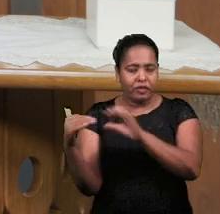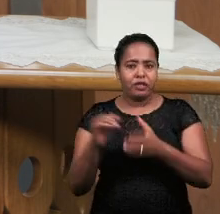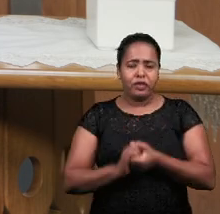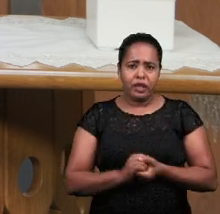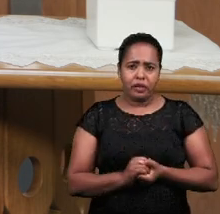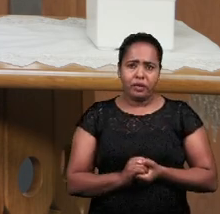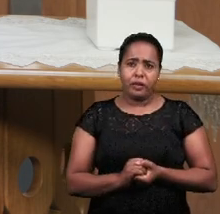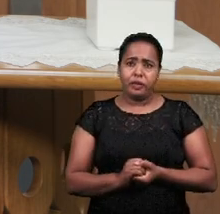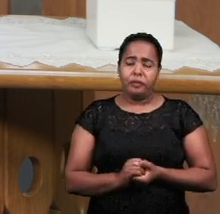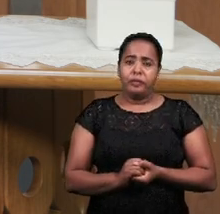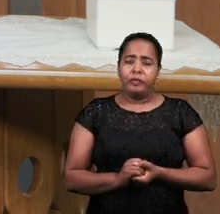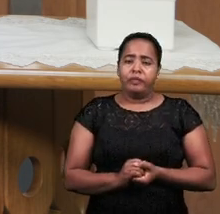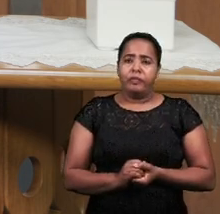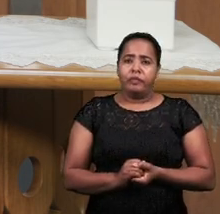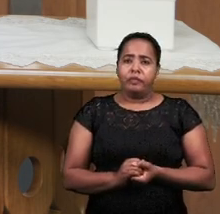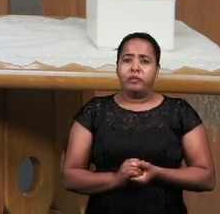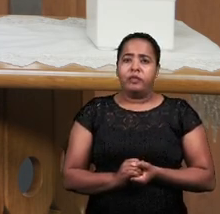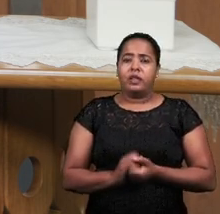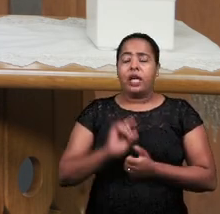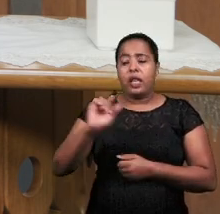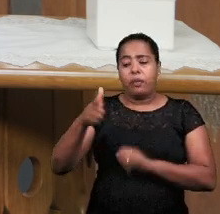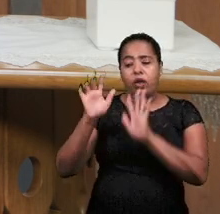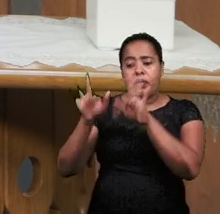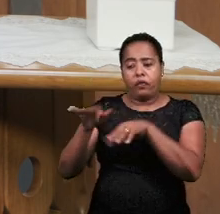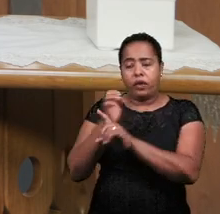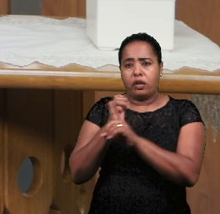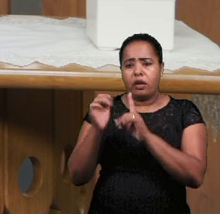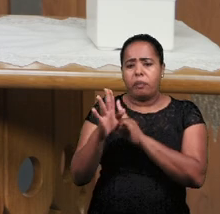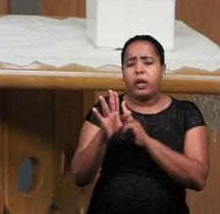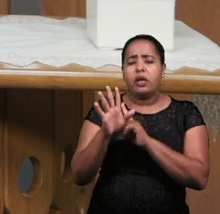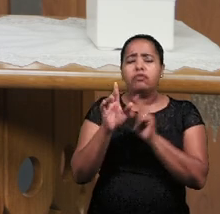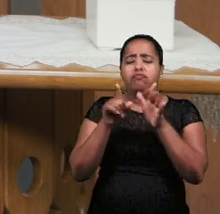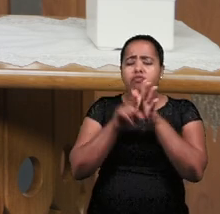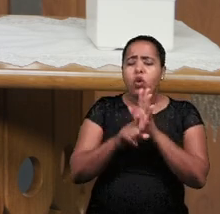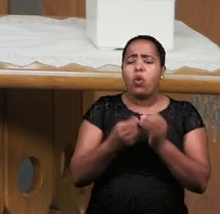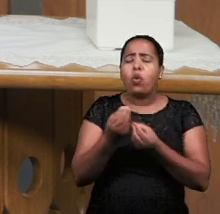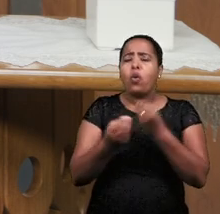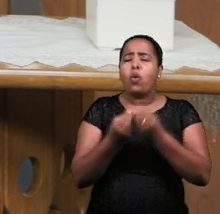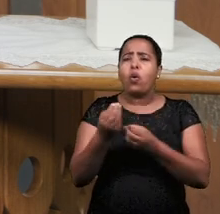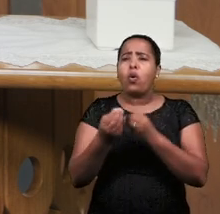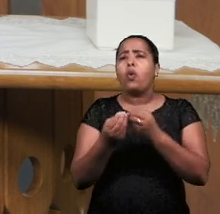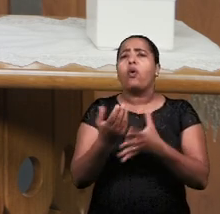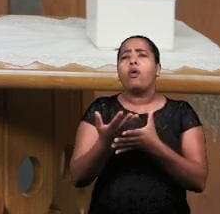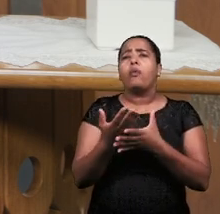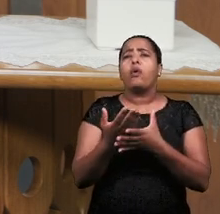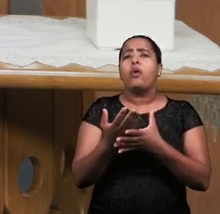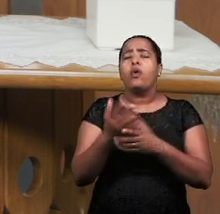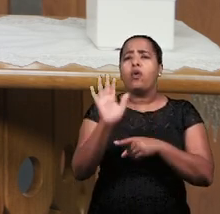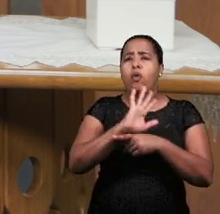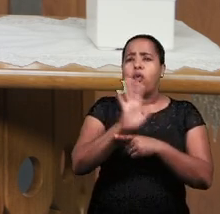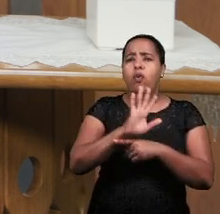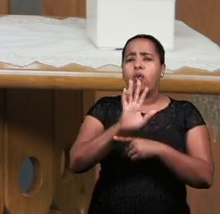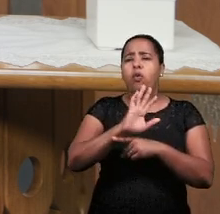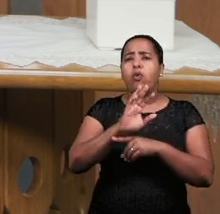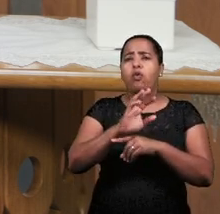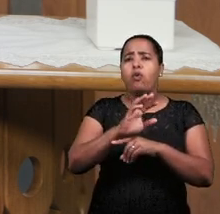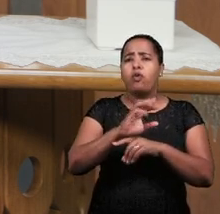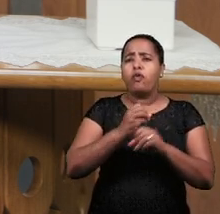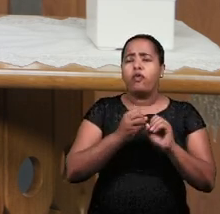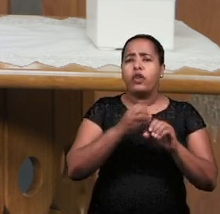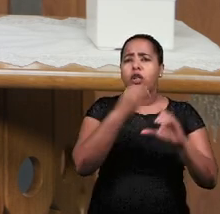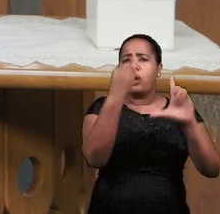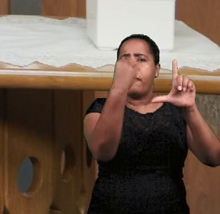pas présentés ici à l'école biblique dominicale. Nous sommes même en train d'étudier une manière de disponibiliser ces vidéos dans